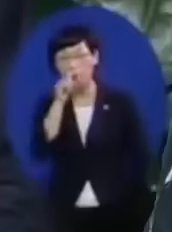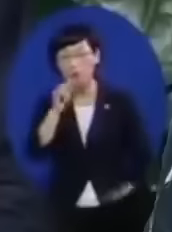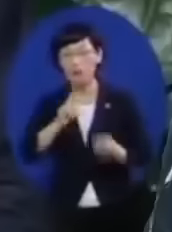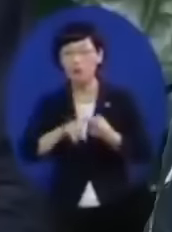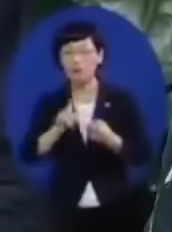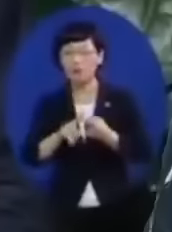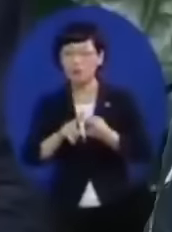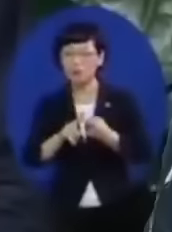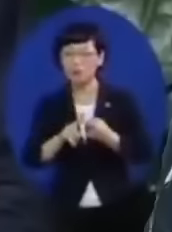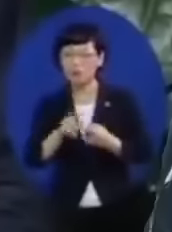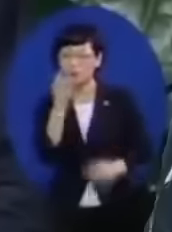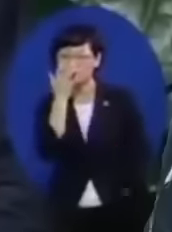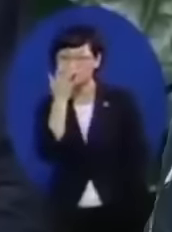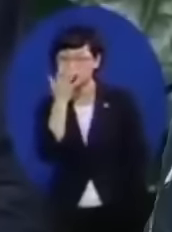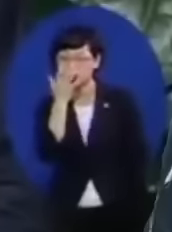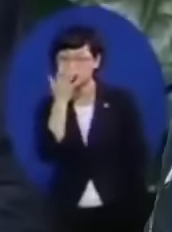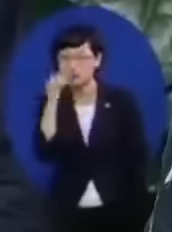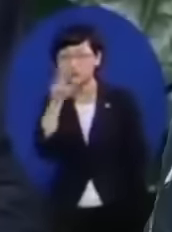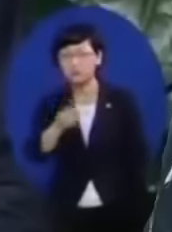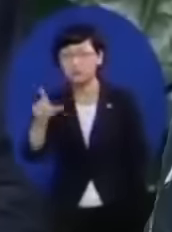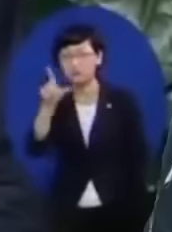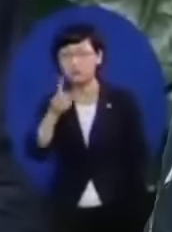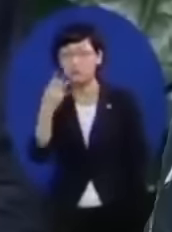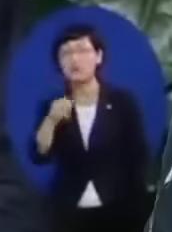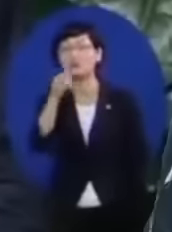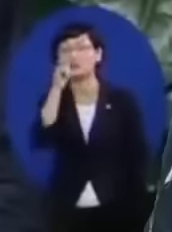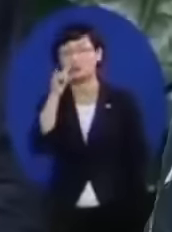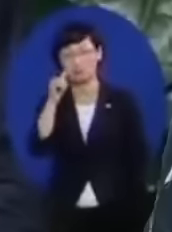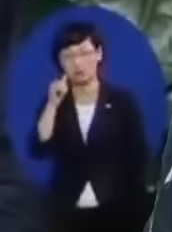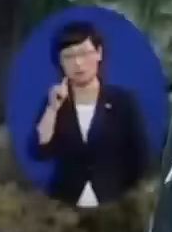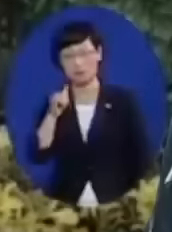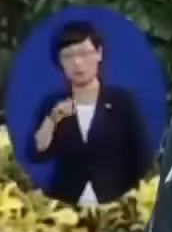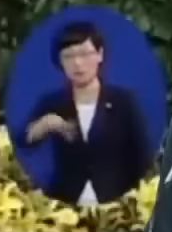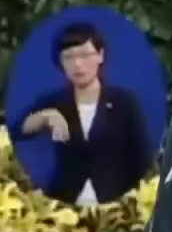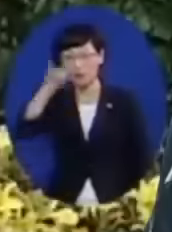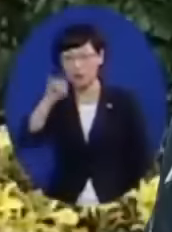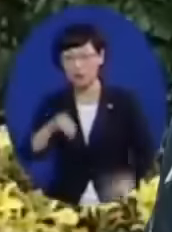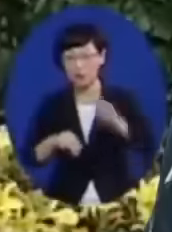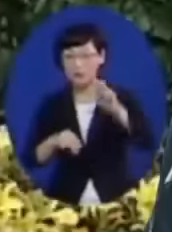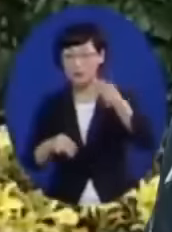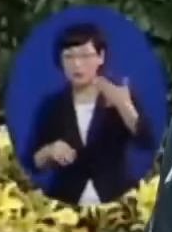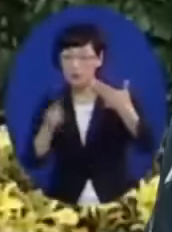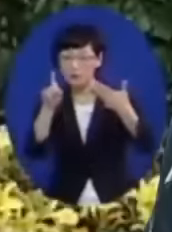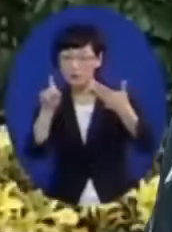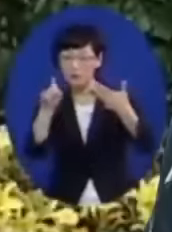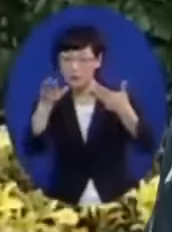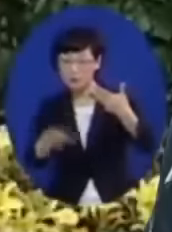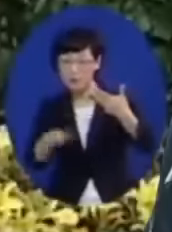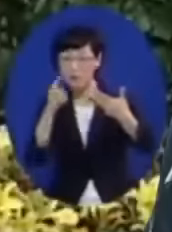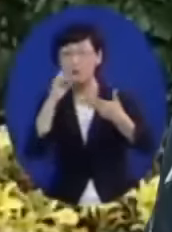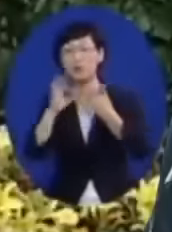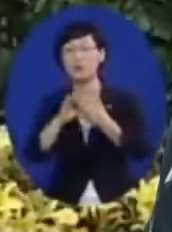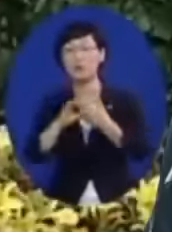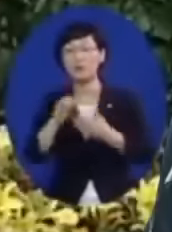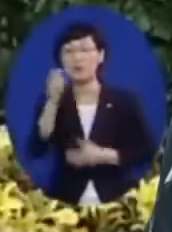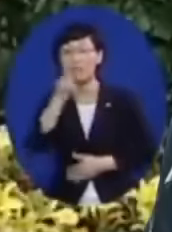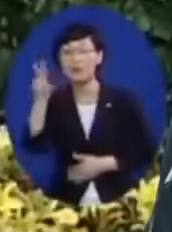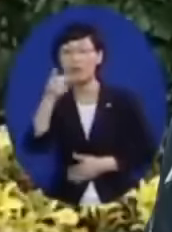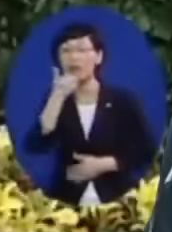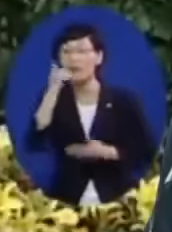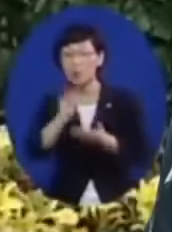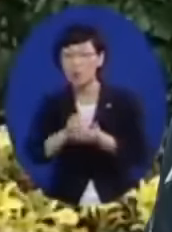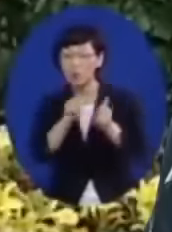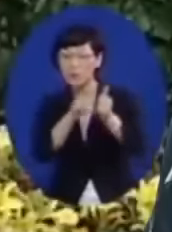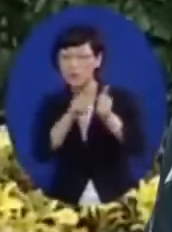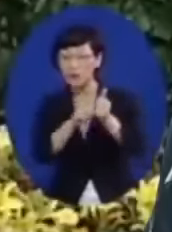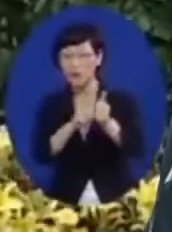전혀 모르고 사는 사람들이 많이 있습니다. 창세기 28장 10절 이하에 보면 야곱이 형과